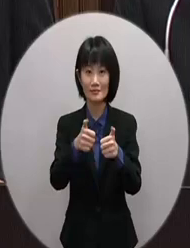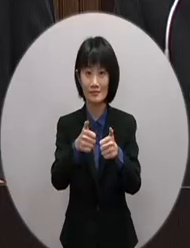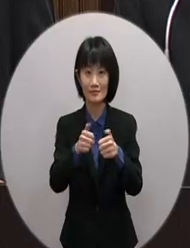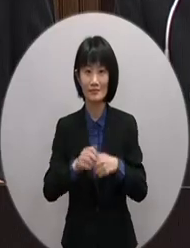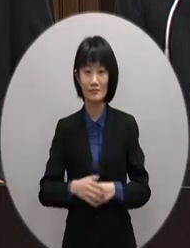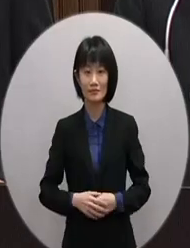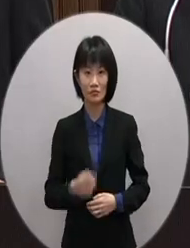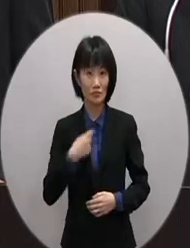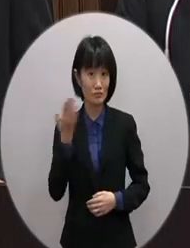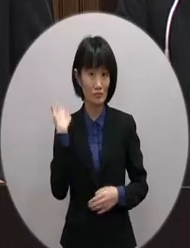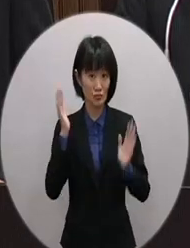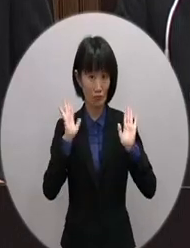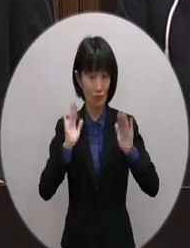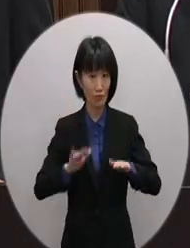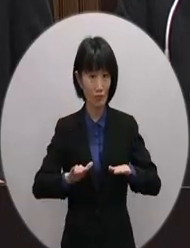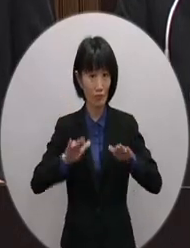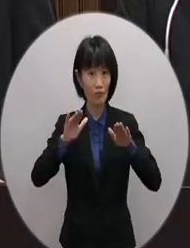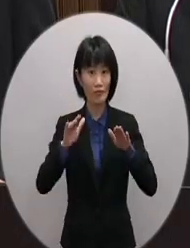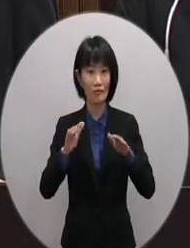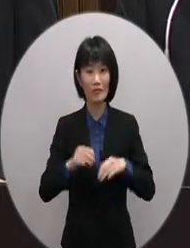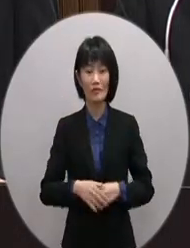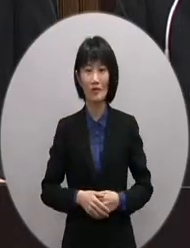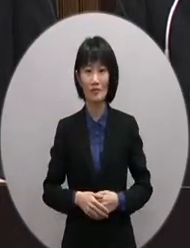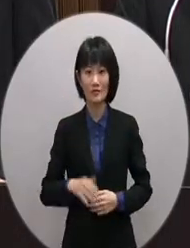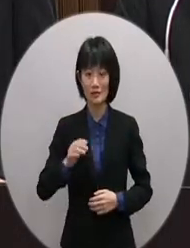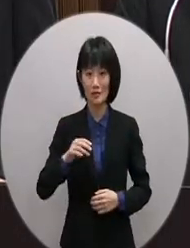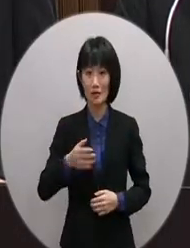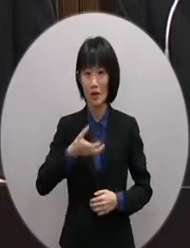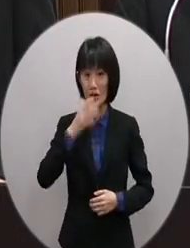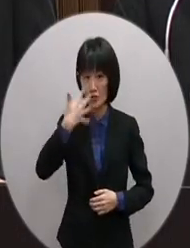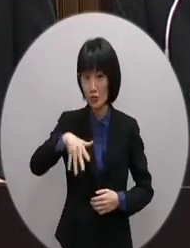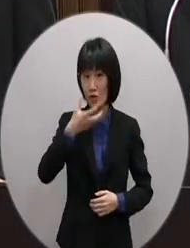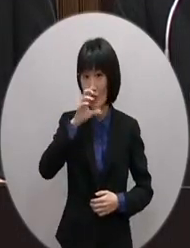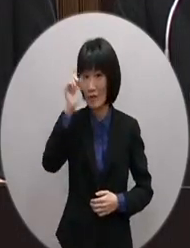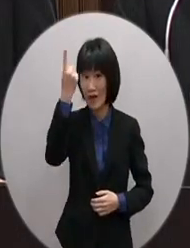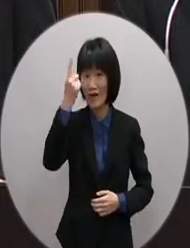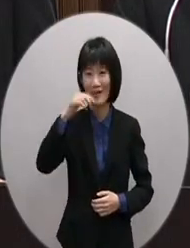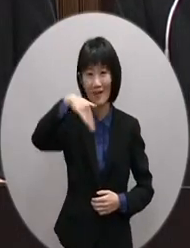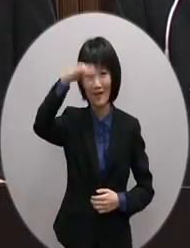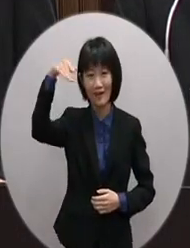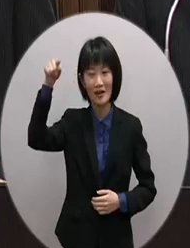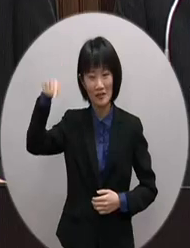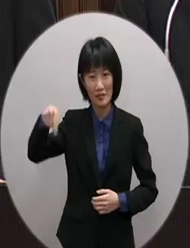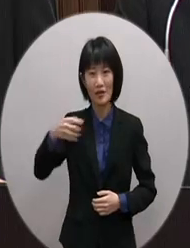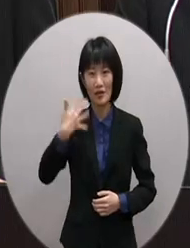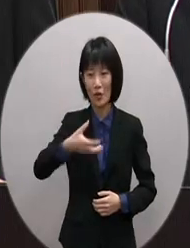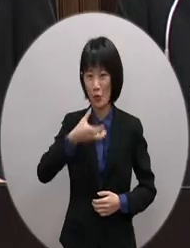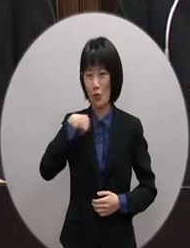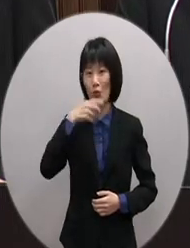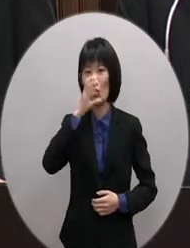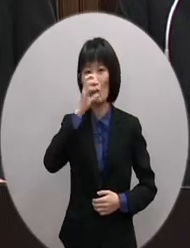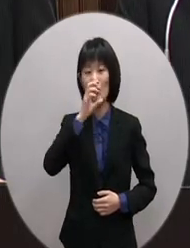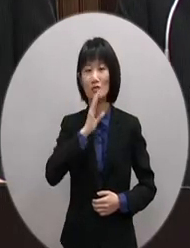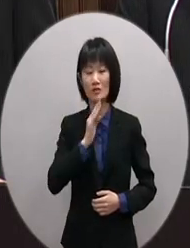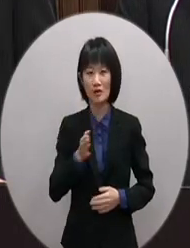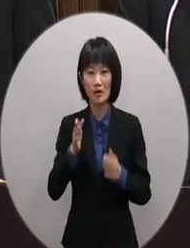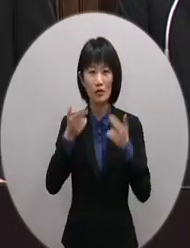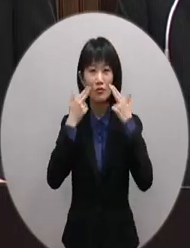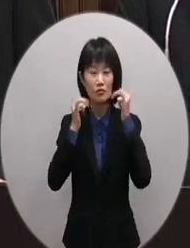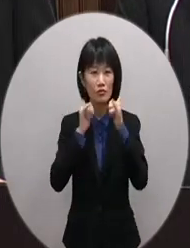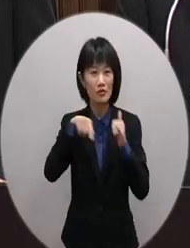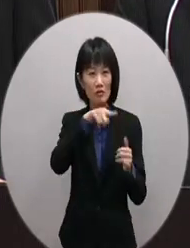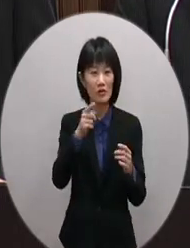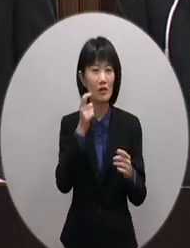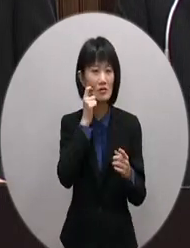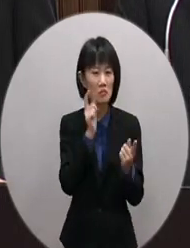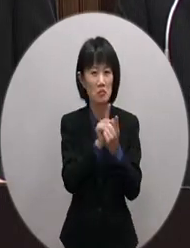实我小时候生长的地方也是都是喝山上流下来的水，所以这个部落所遇到的困境其实我很清